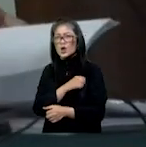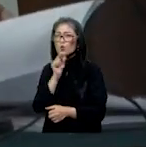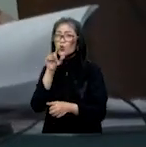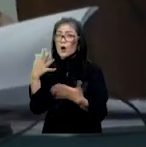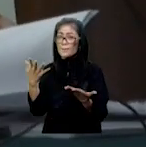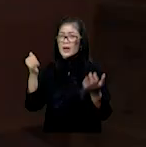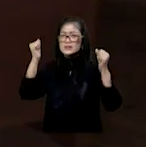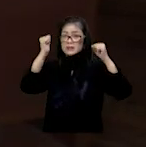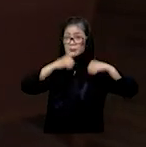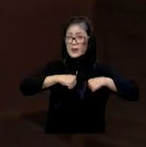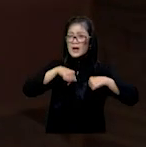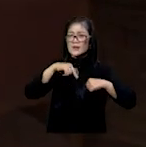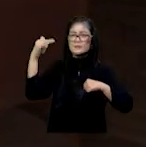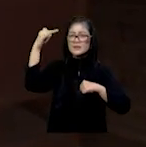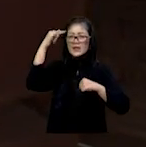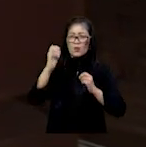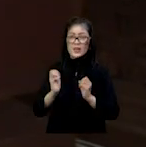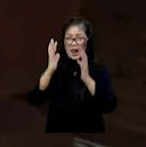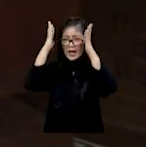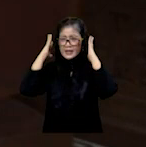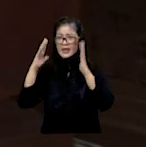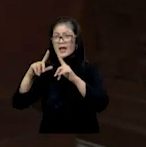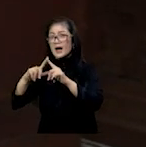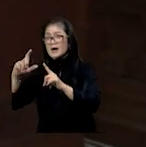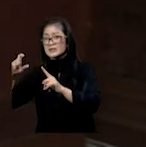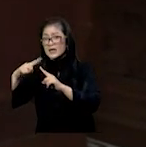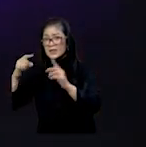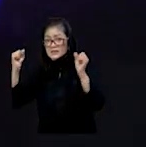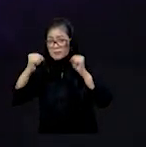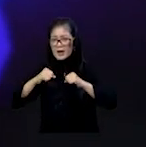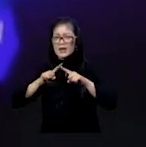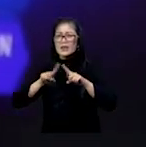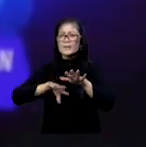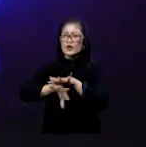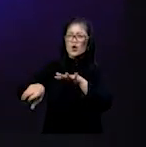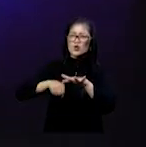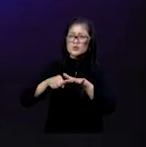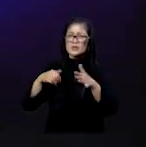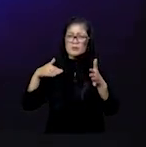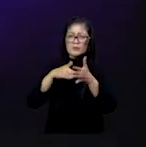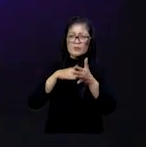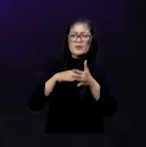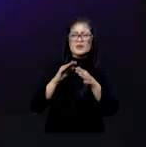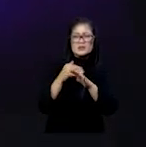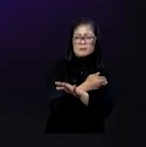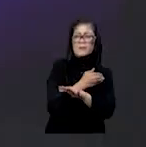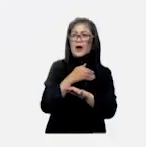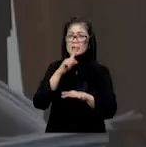ACT. Namun vonis ini dinilai terlalu ringan. Vonis yang dijatuhkan lebih rendah dari tuntutan jaksa 4 tahun